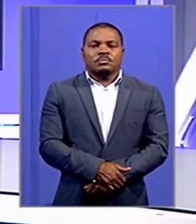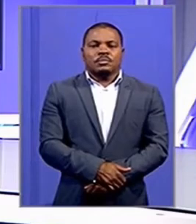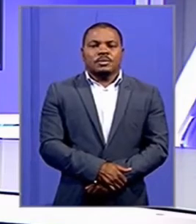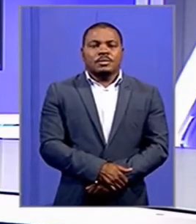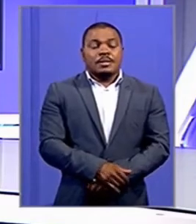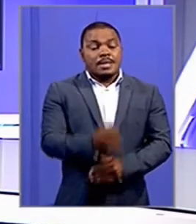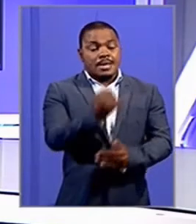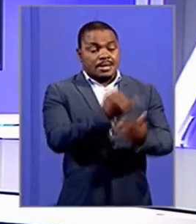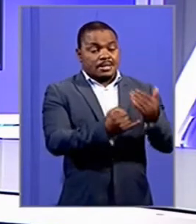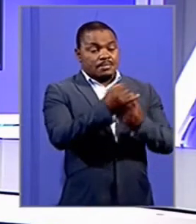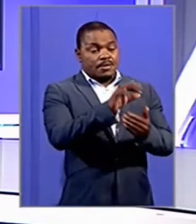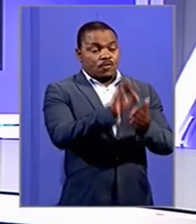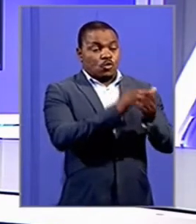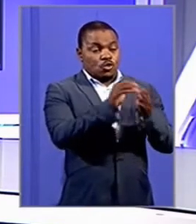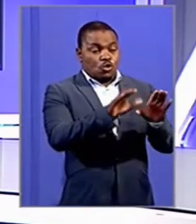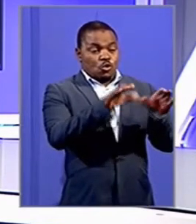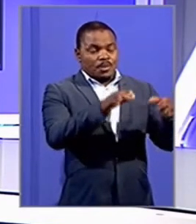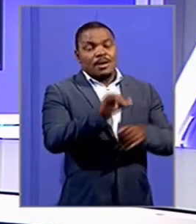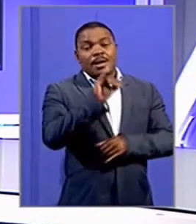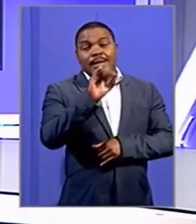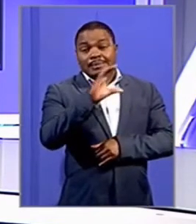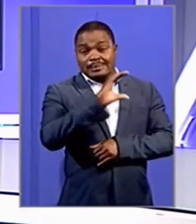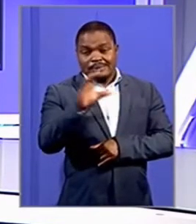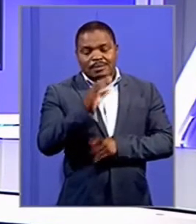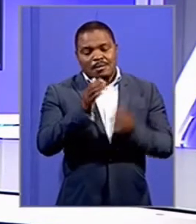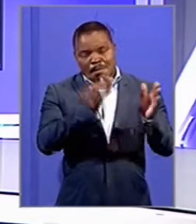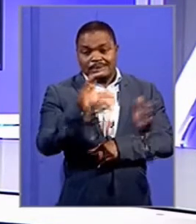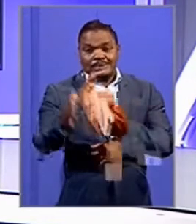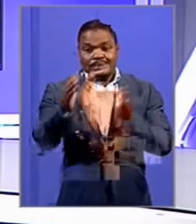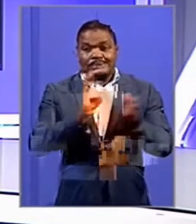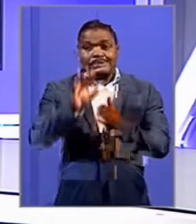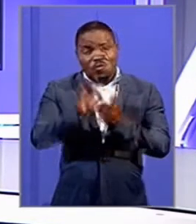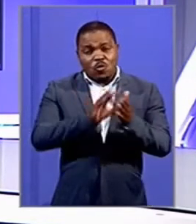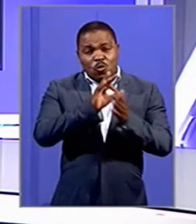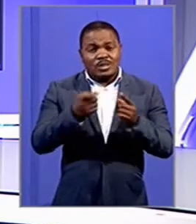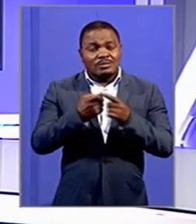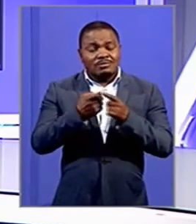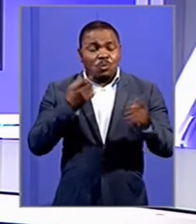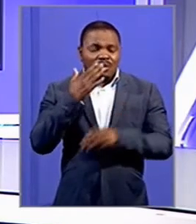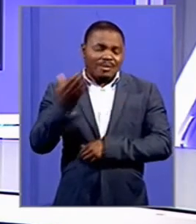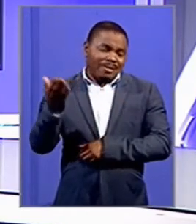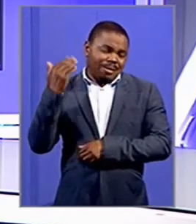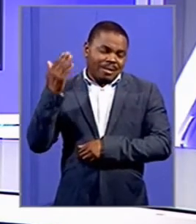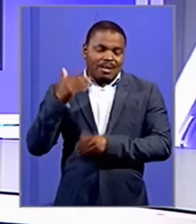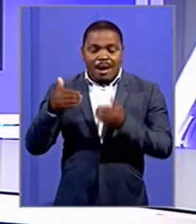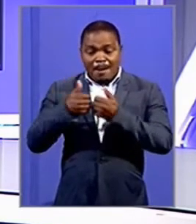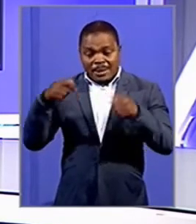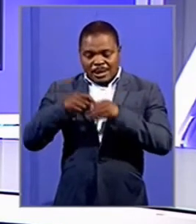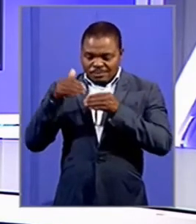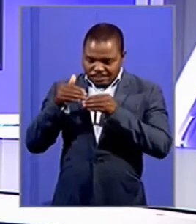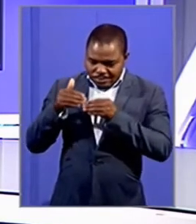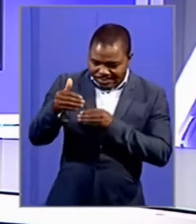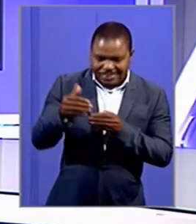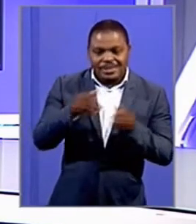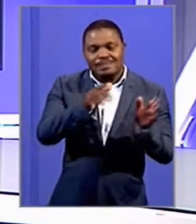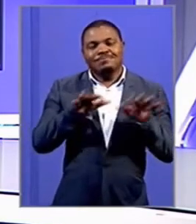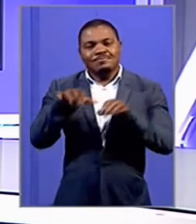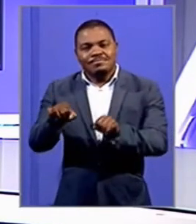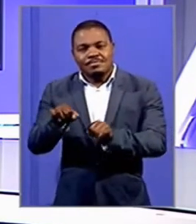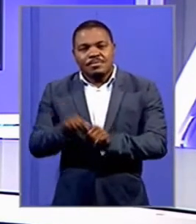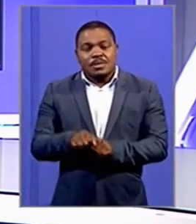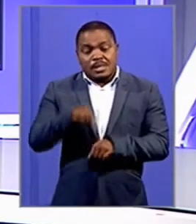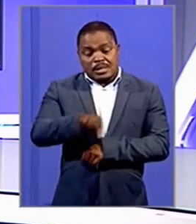Komishene e ikemetseng ya ditlhopho IEC e ntse e rulaganya le go tsamaisa ditlhopho mo nageng morago ga paka ya apartheid. Setheo se tsewa tsia